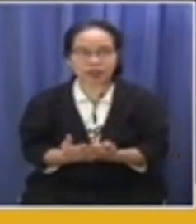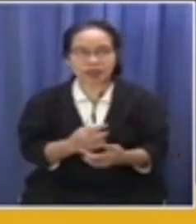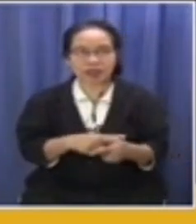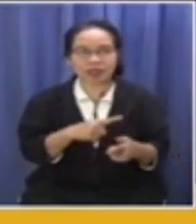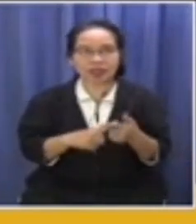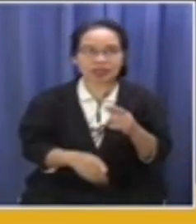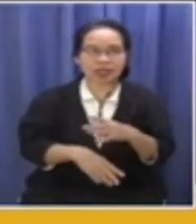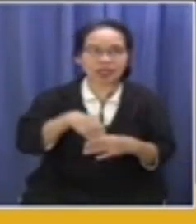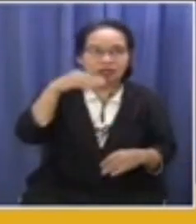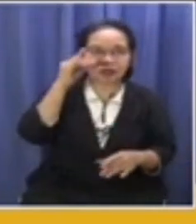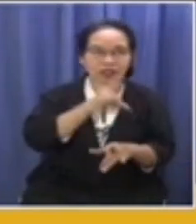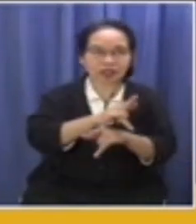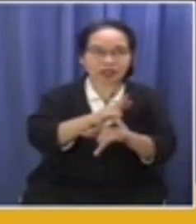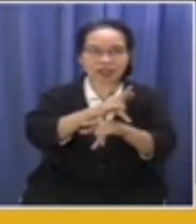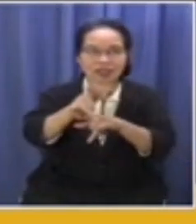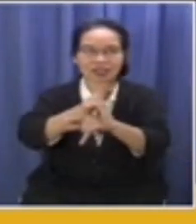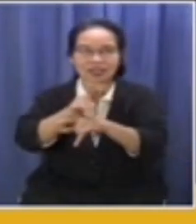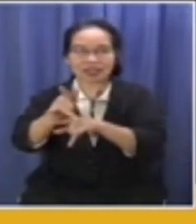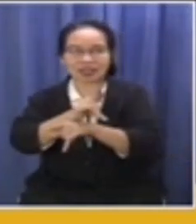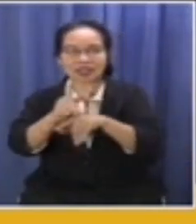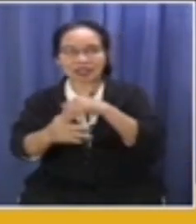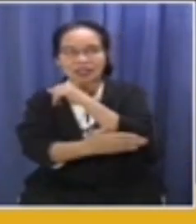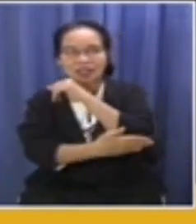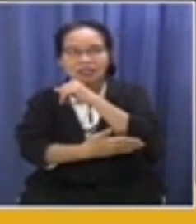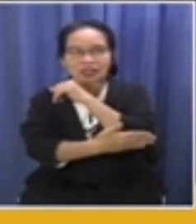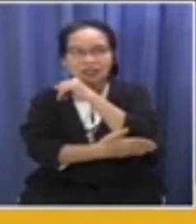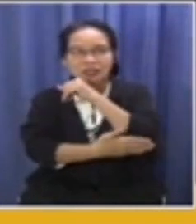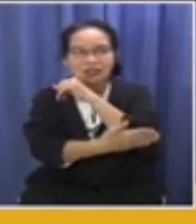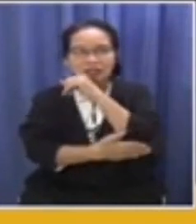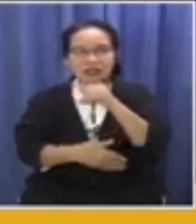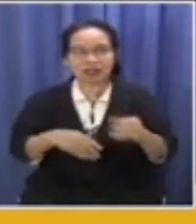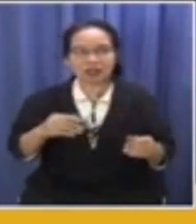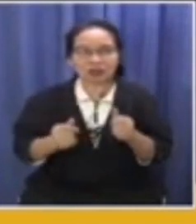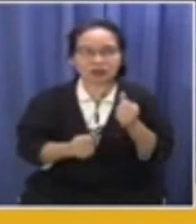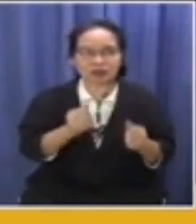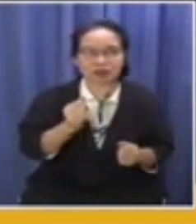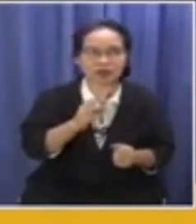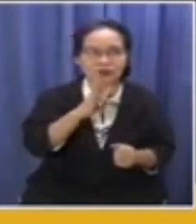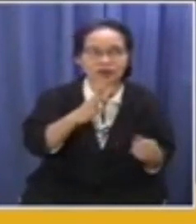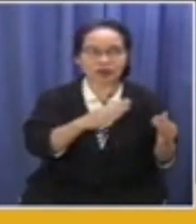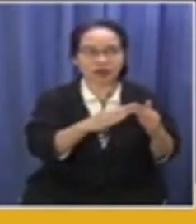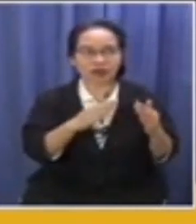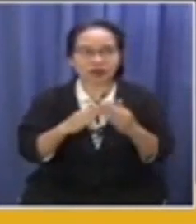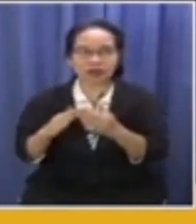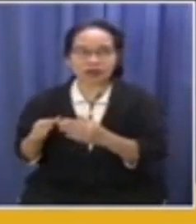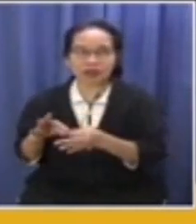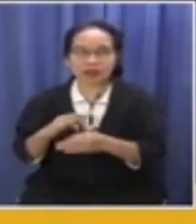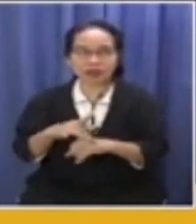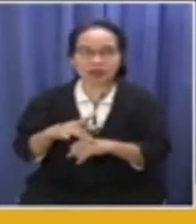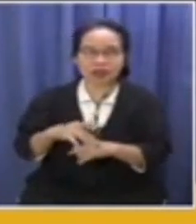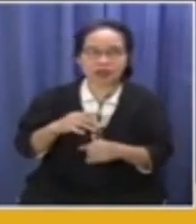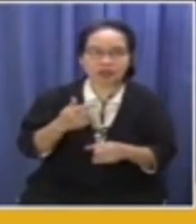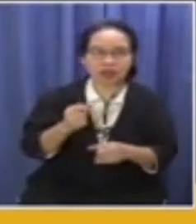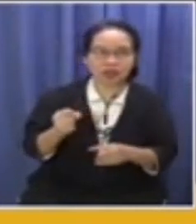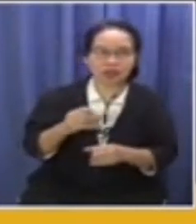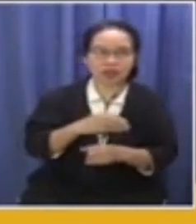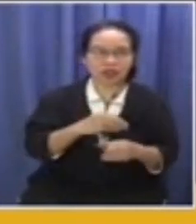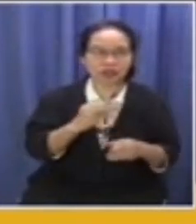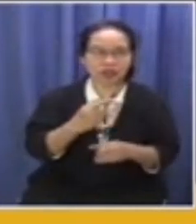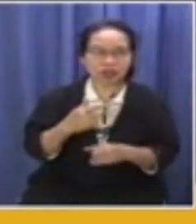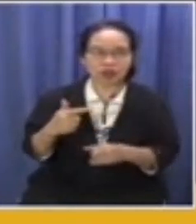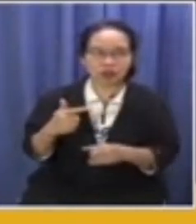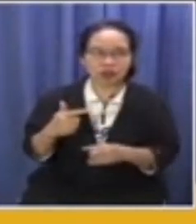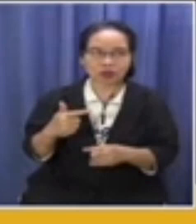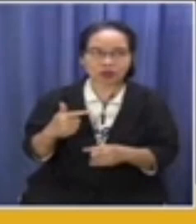lalabas Upang dumaya sa mga bansa na nasa apat na sulok ng lupa s goog at Sam